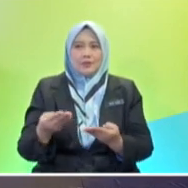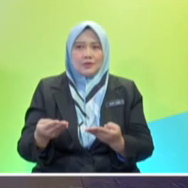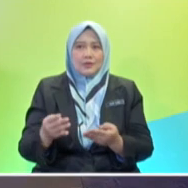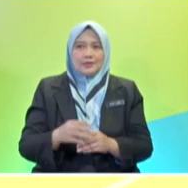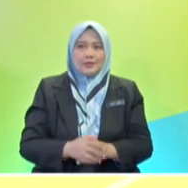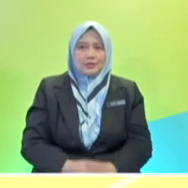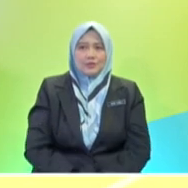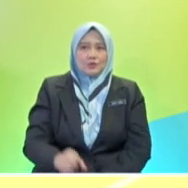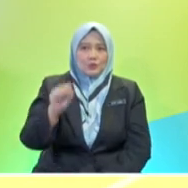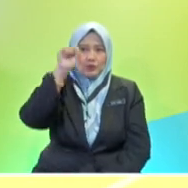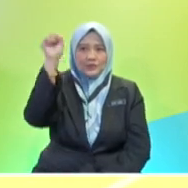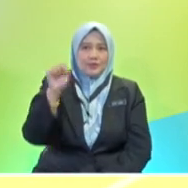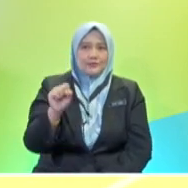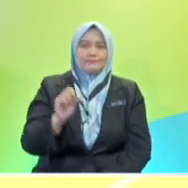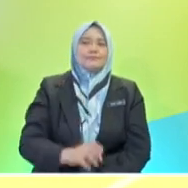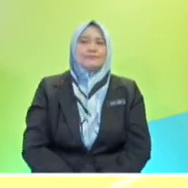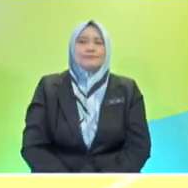Silakan.